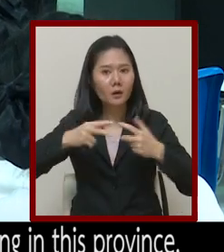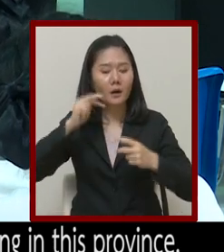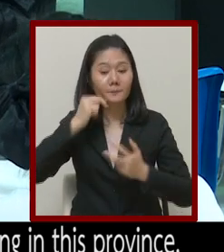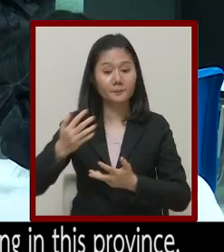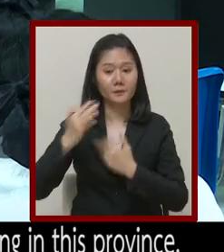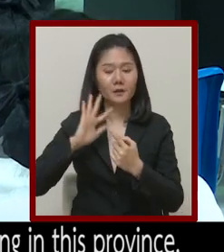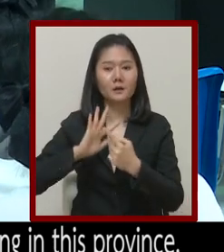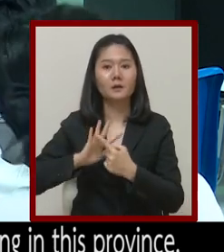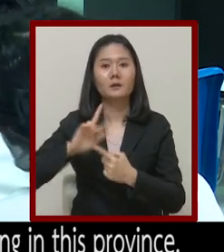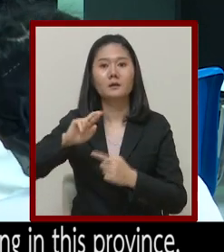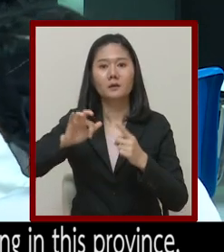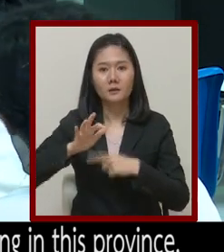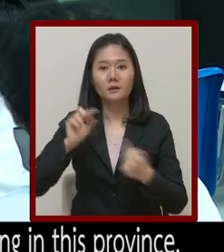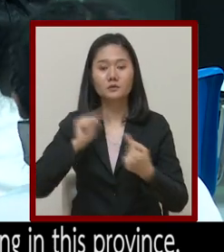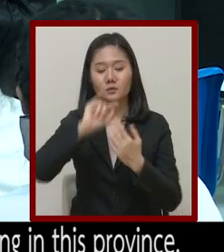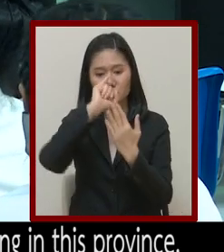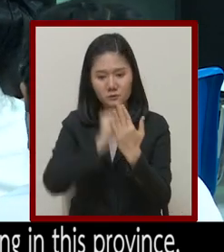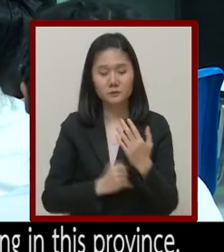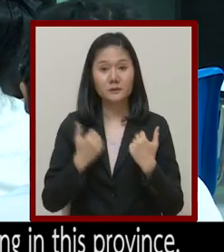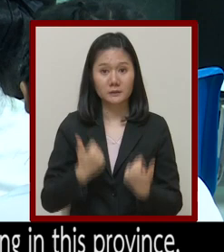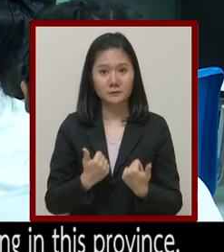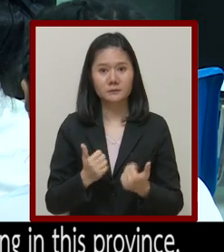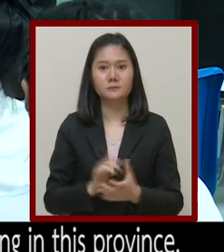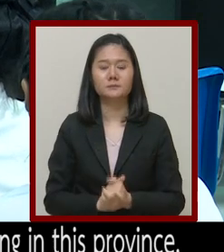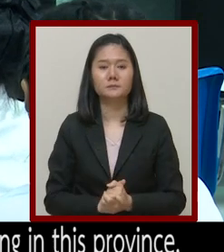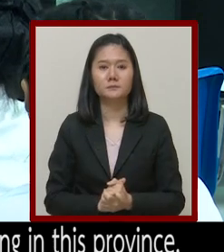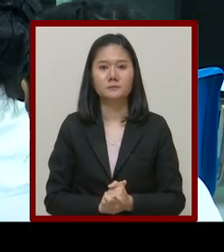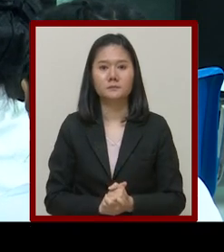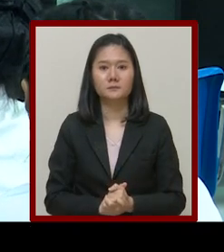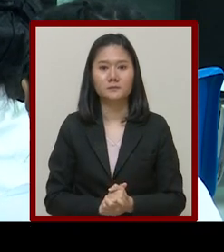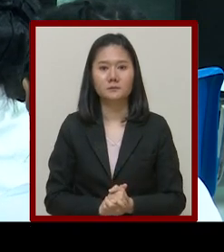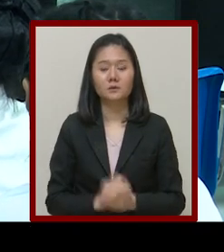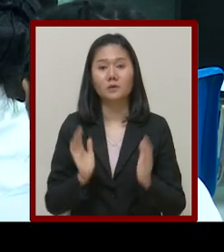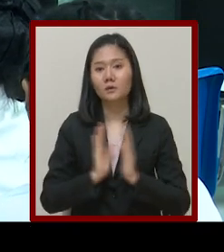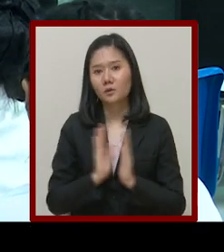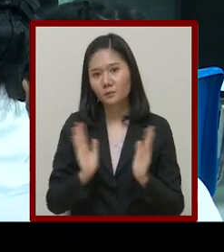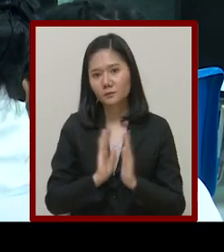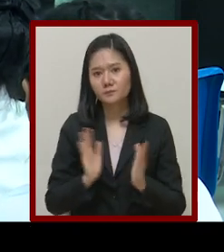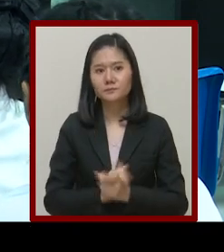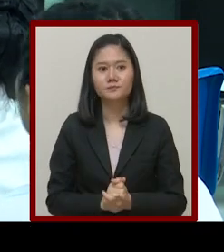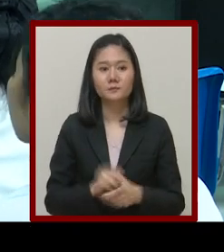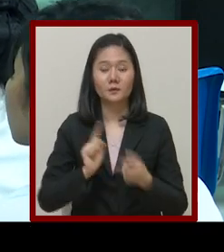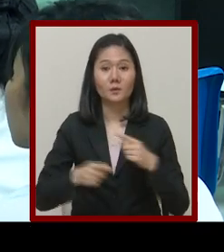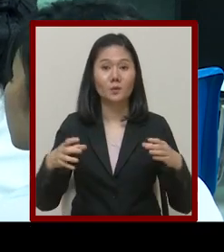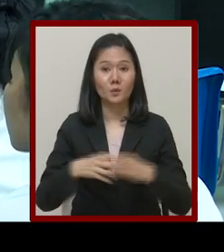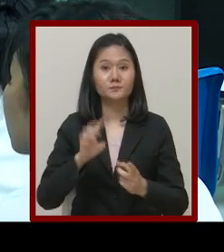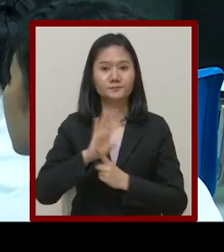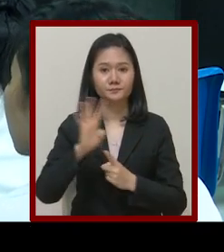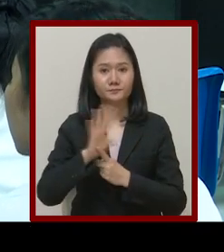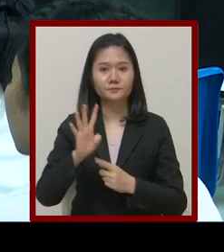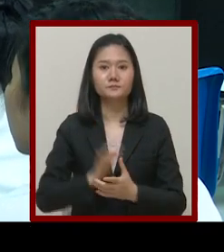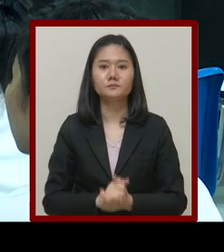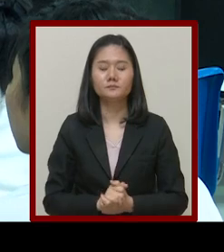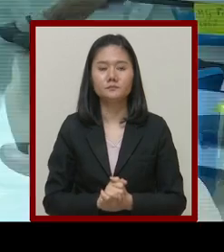ำแร่ของจังหวัดนี้เป็นอย่างมากเลยนะคะดังนั้นก็ขอขอบคุณเพื่อนกลุ่มที่4ด้วยค่ะ